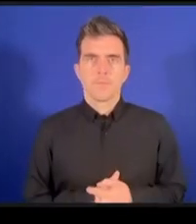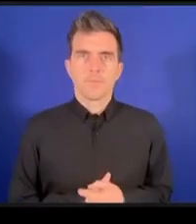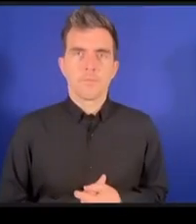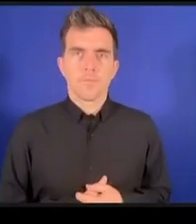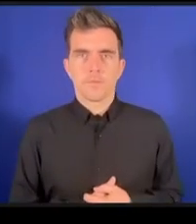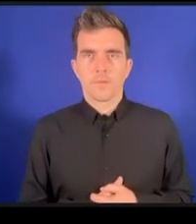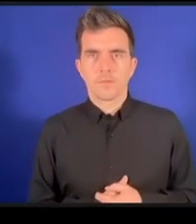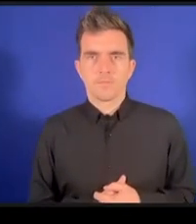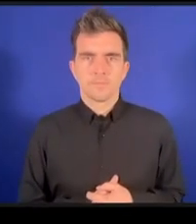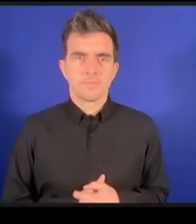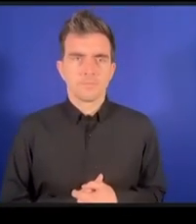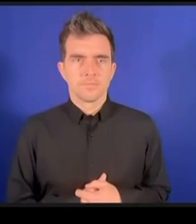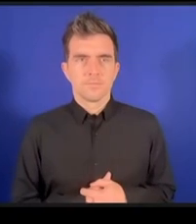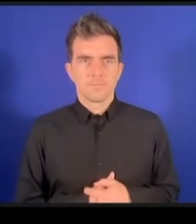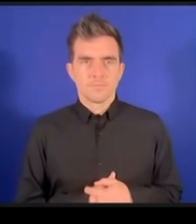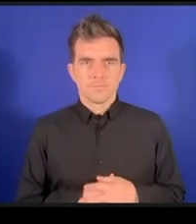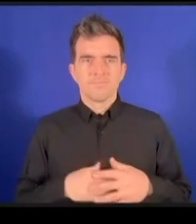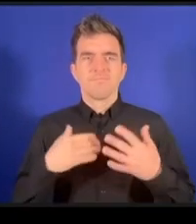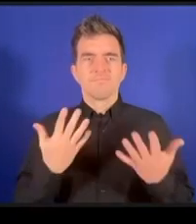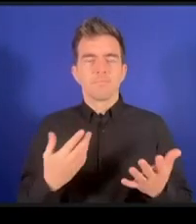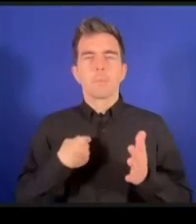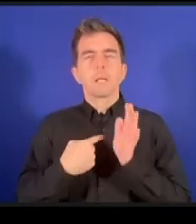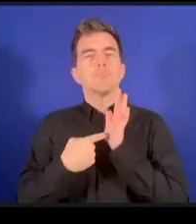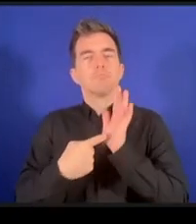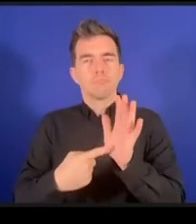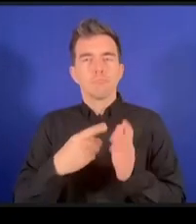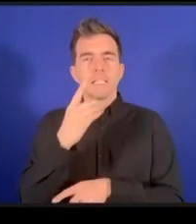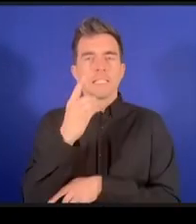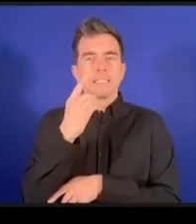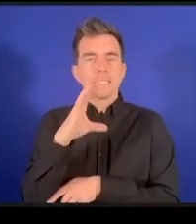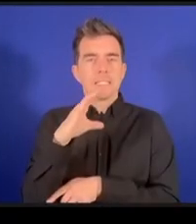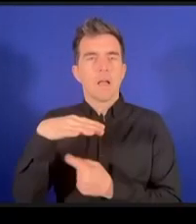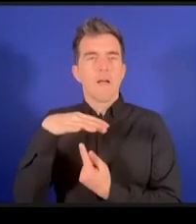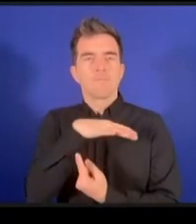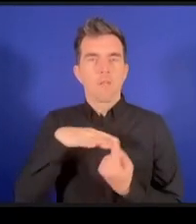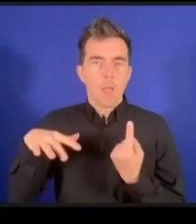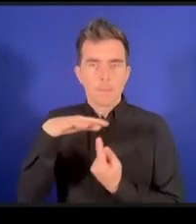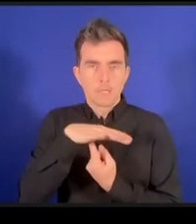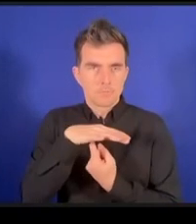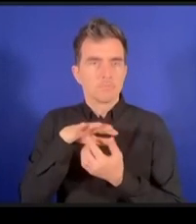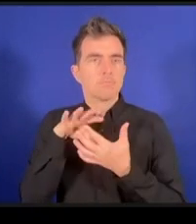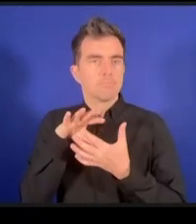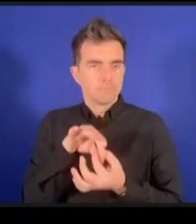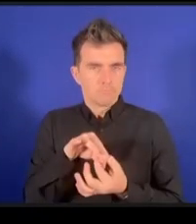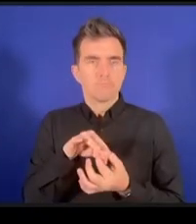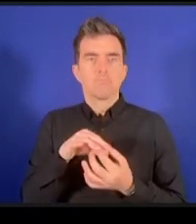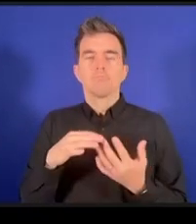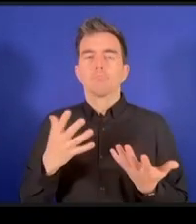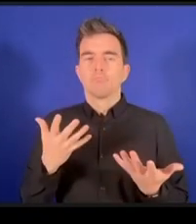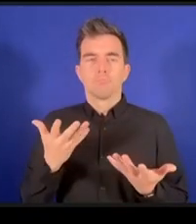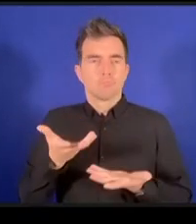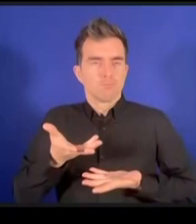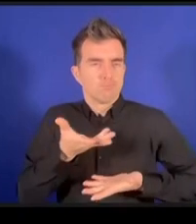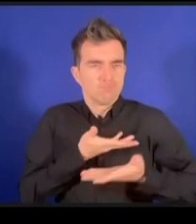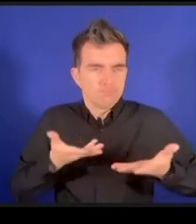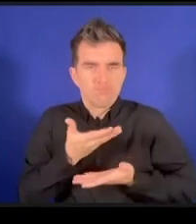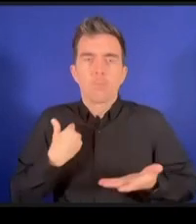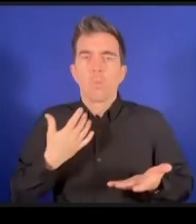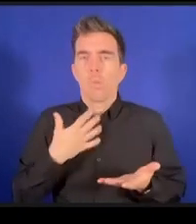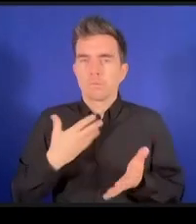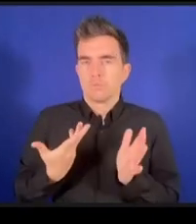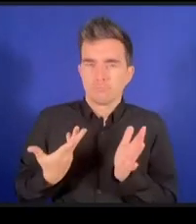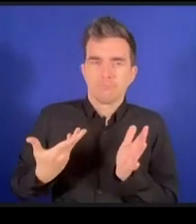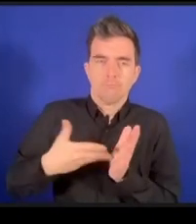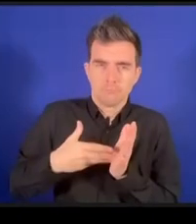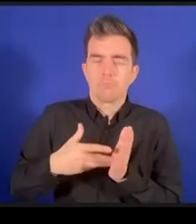очень глубокая дискуссия здесь происходит Я хочу Лишь добавить следующее Я считаю что когда мы говорим о правах человека нужно